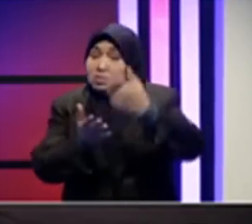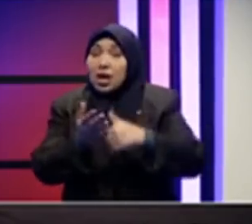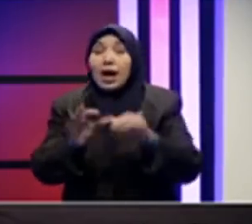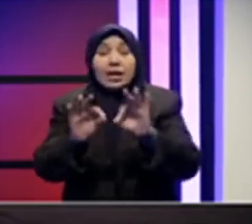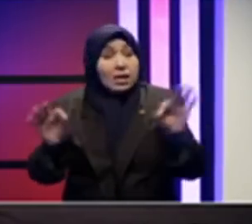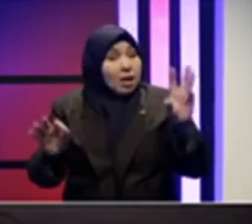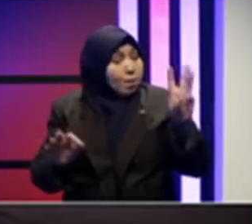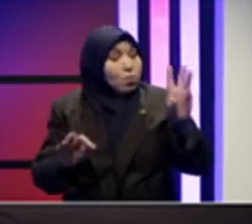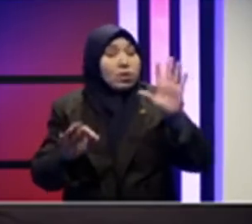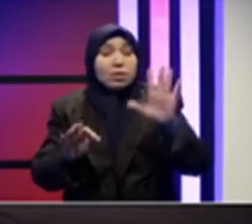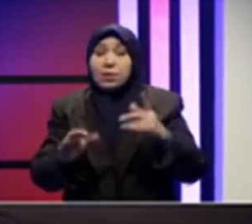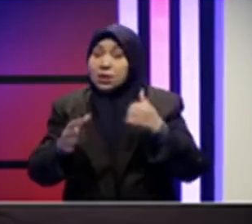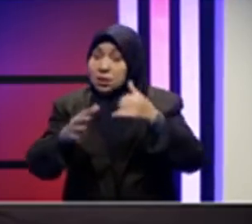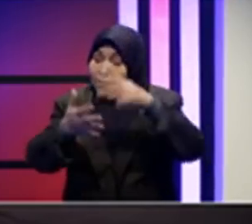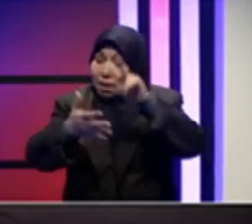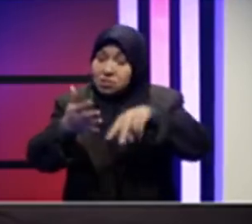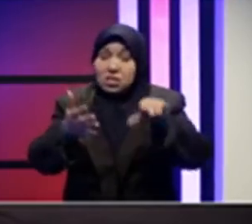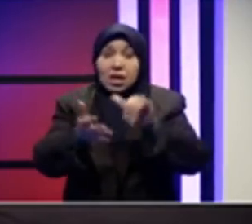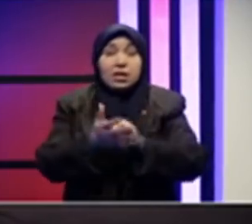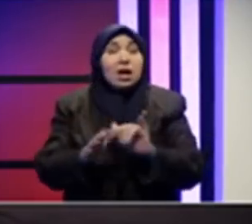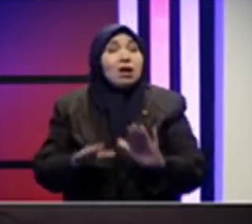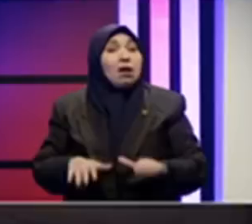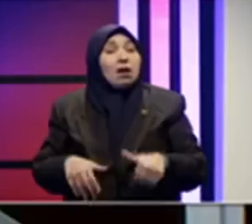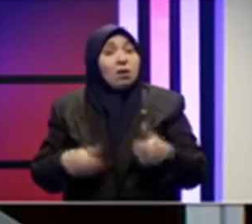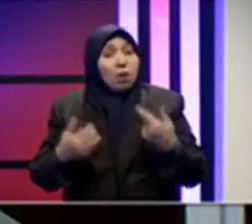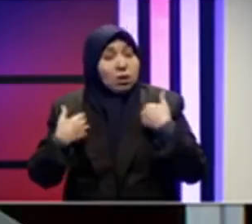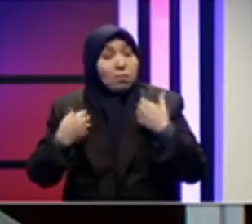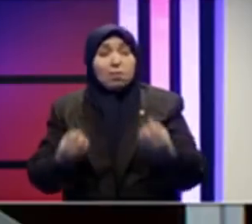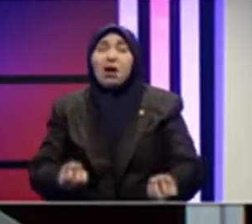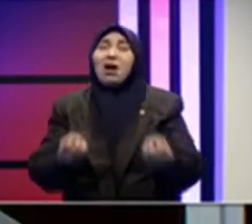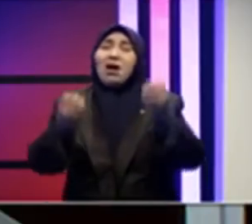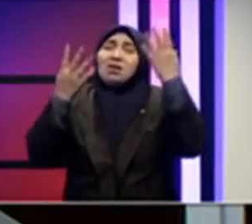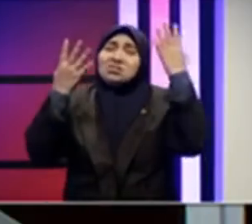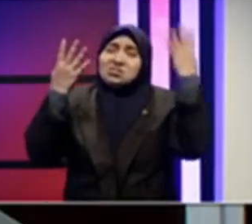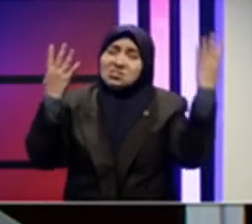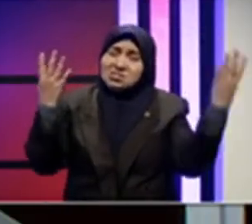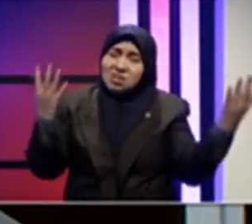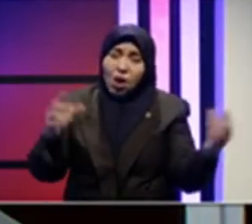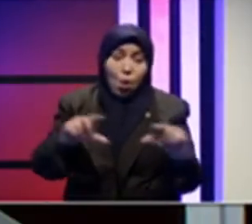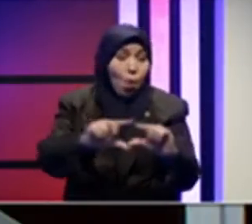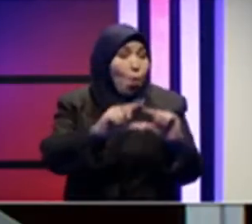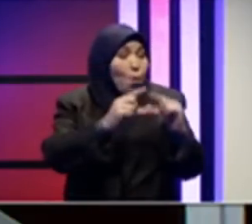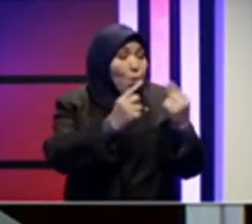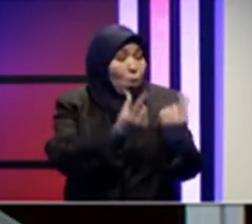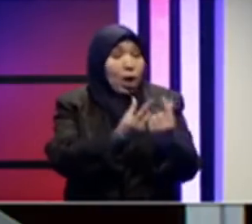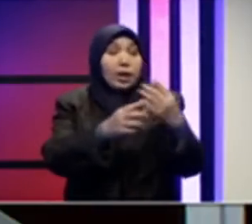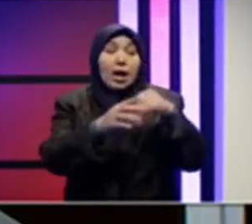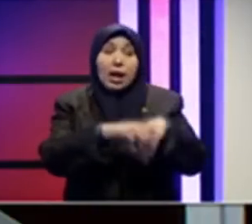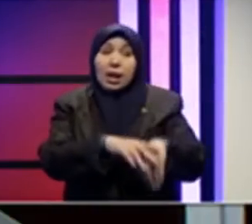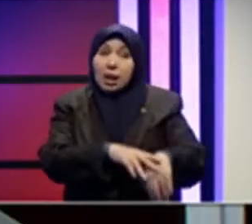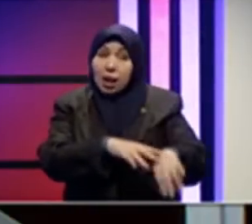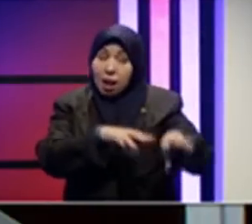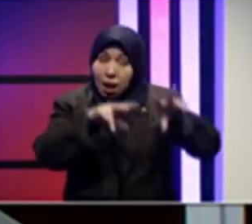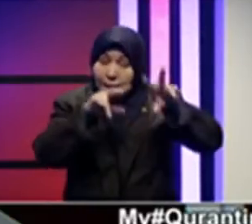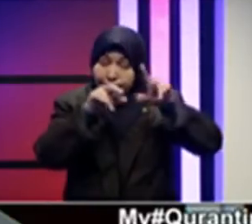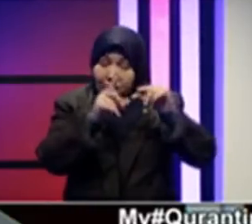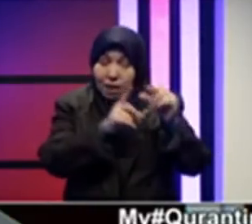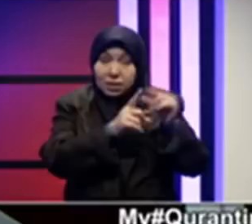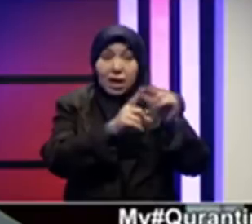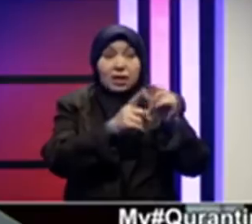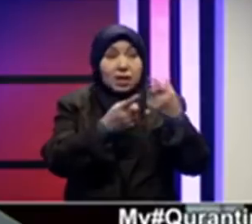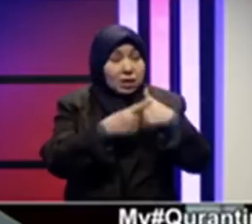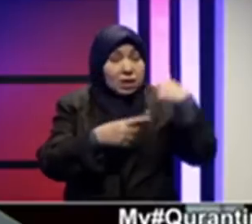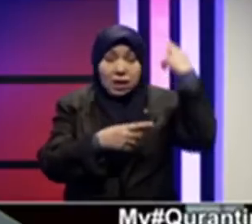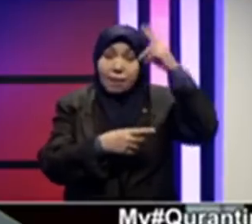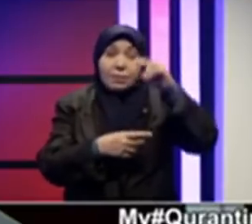lagi menjelaskan betapa ada banyak ahzab, ada banyak kumpulan dalam menyikapi kepada perkataan daripada Nabi